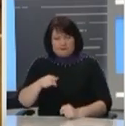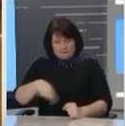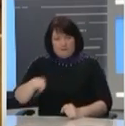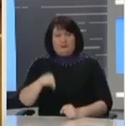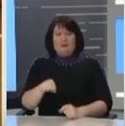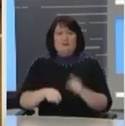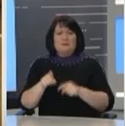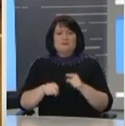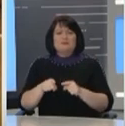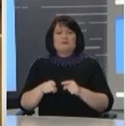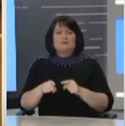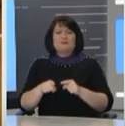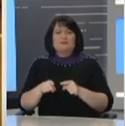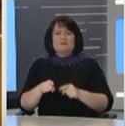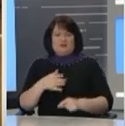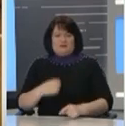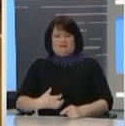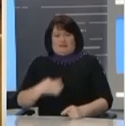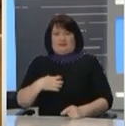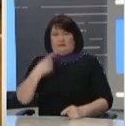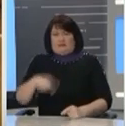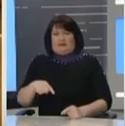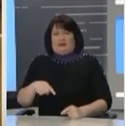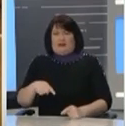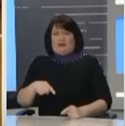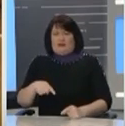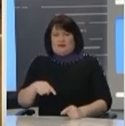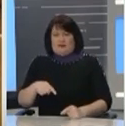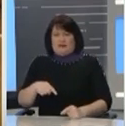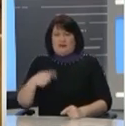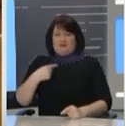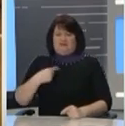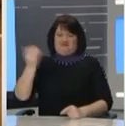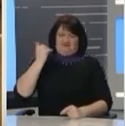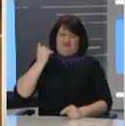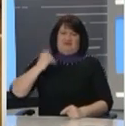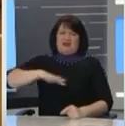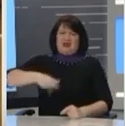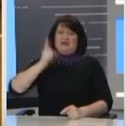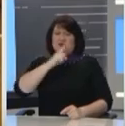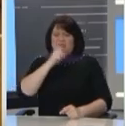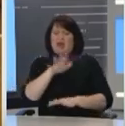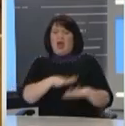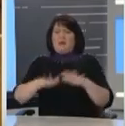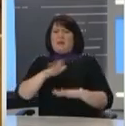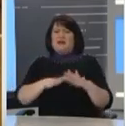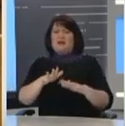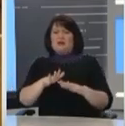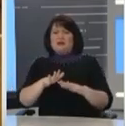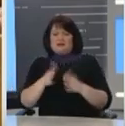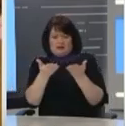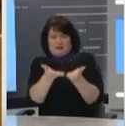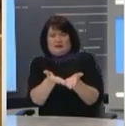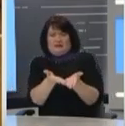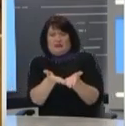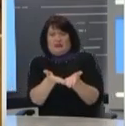αίθουσα, οι οποίοι προσβάλλονται όταν εμάς μας λένε από αυτό εδώ το βήμα, κλέφτες, απατεώνες, ψεύτες, που τους είπα αυτοί εδώ.